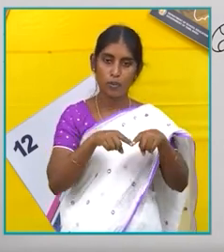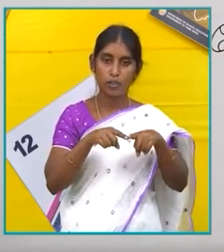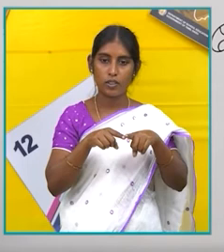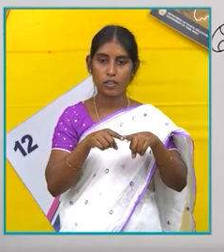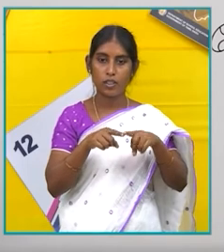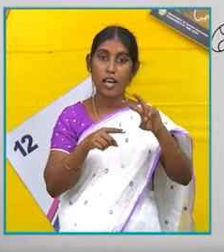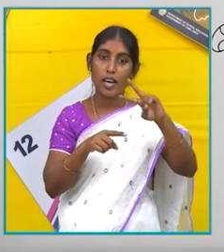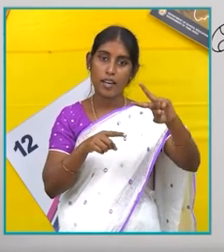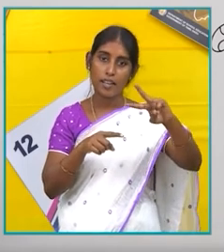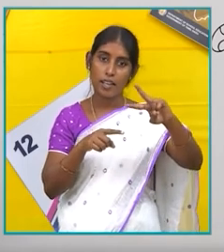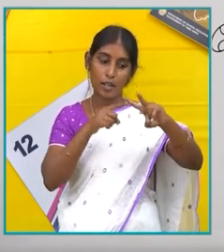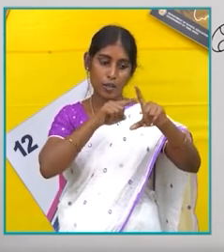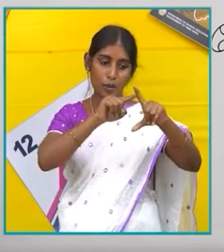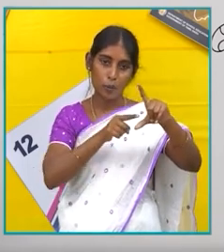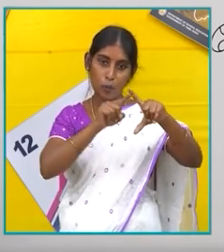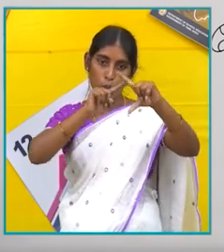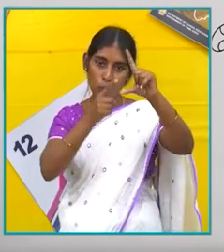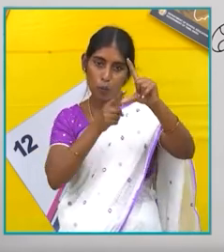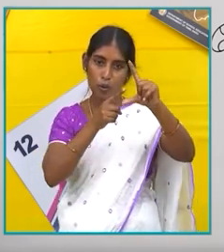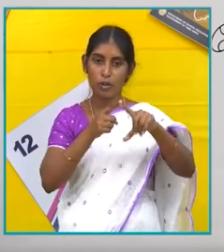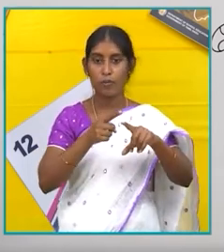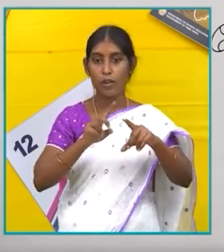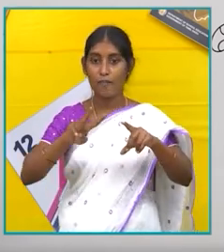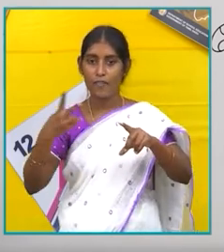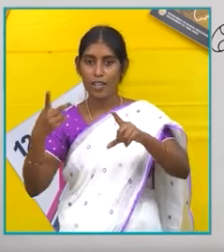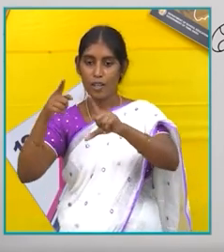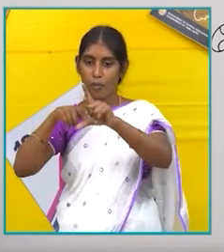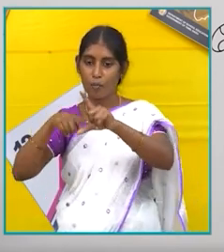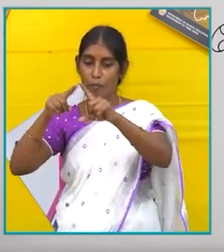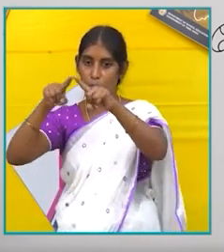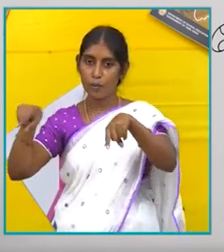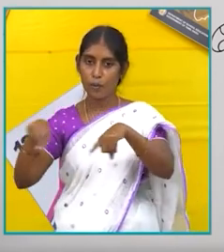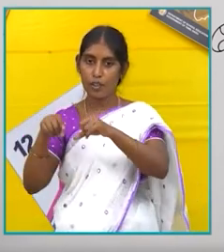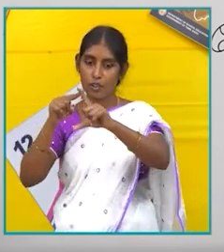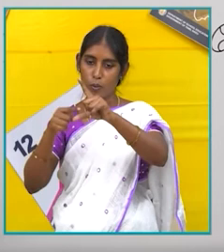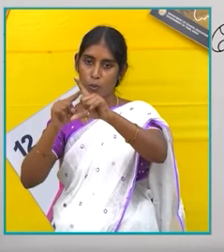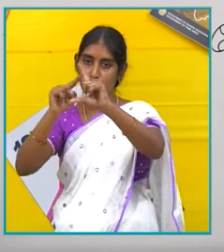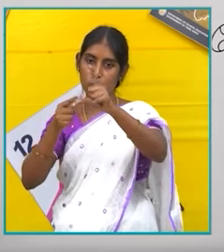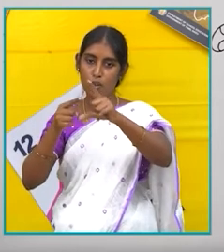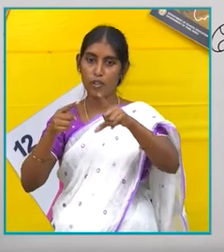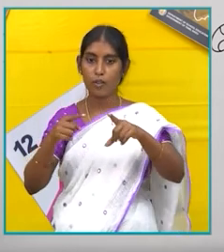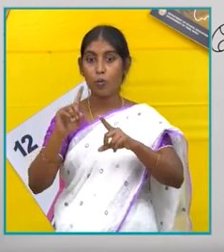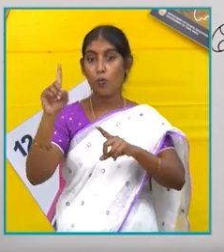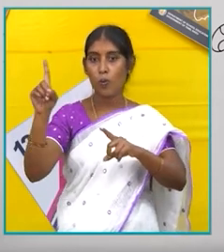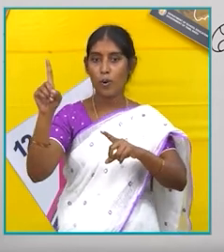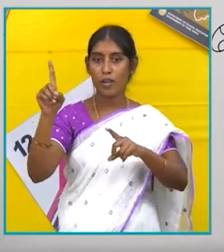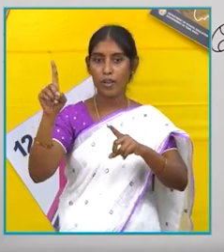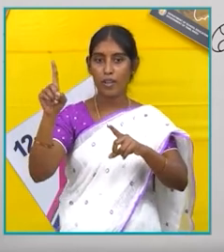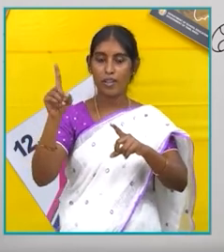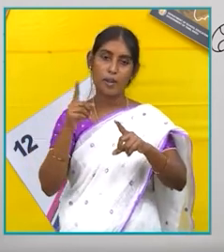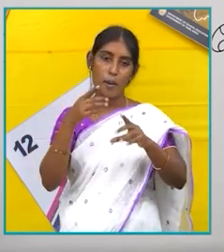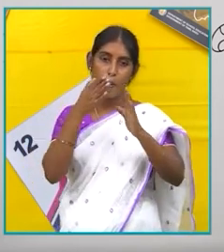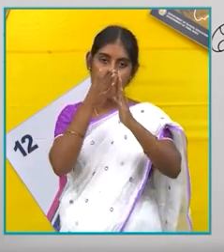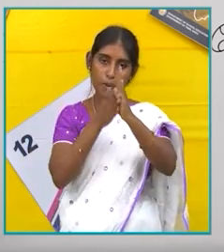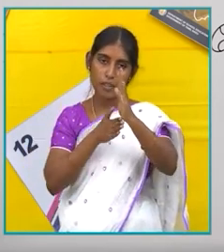கோணங்களும் மற்றொரு முக்கோணத்தின் இரண்டு கோணங்களும் ஒத்து ஒரு பக்கமும் சமமாக இருந்ததுனா